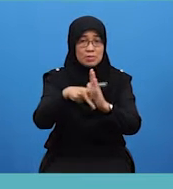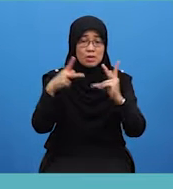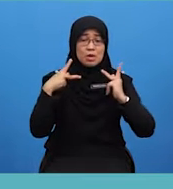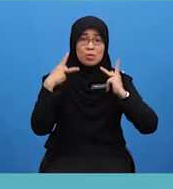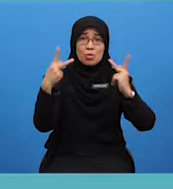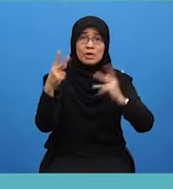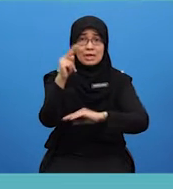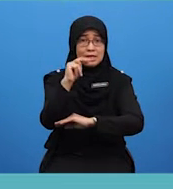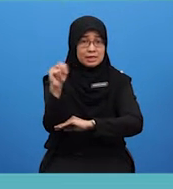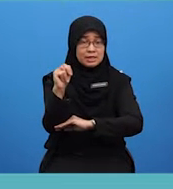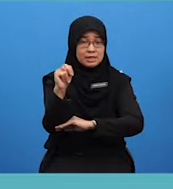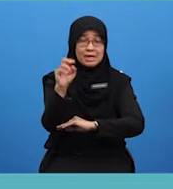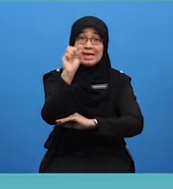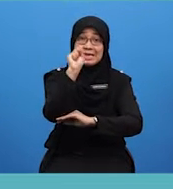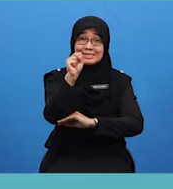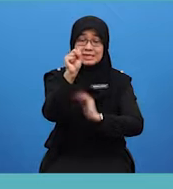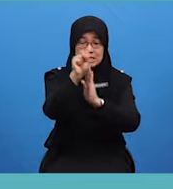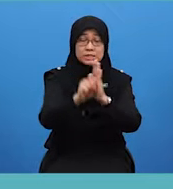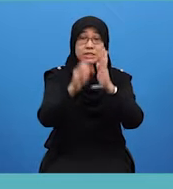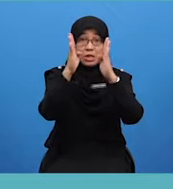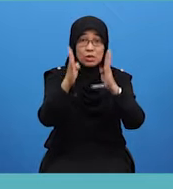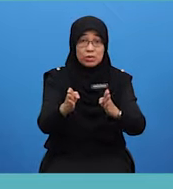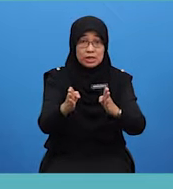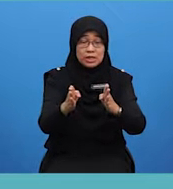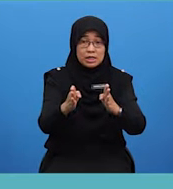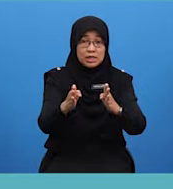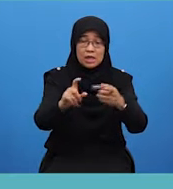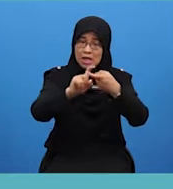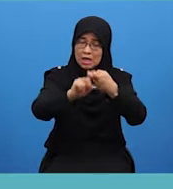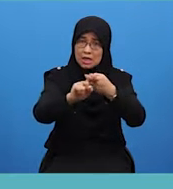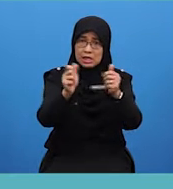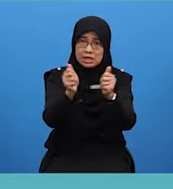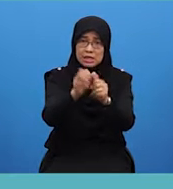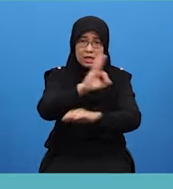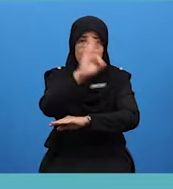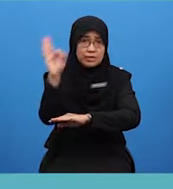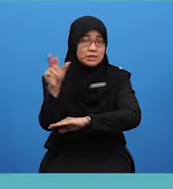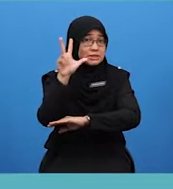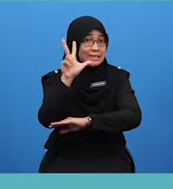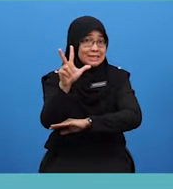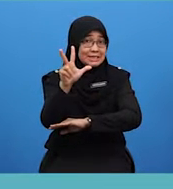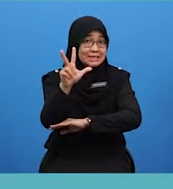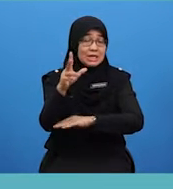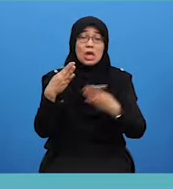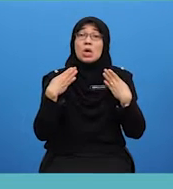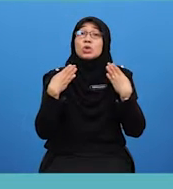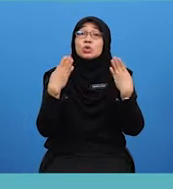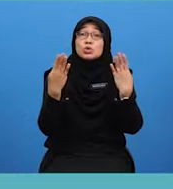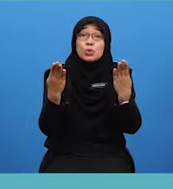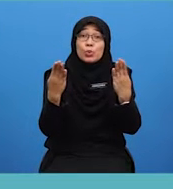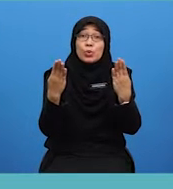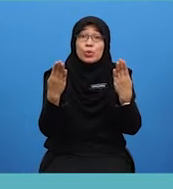pemulihan. Manakala S seolah boleh dikaitkan dengan fasa ketiga, fasa